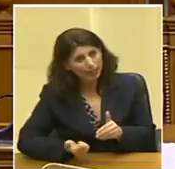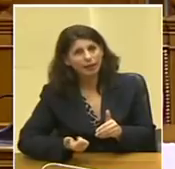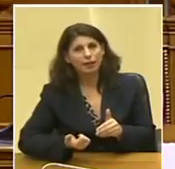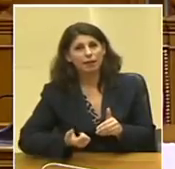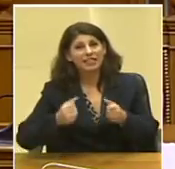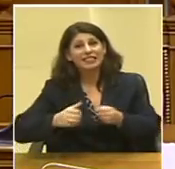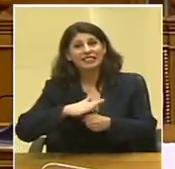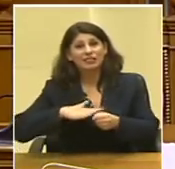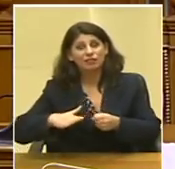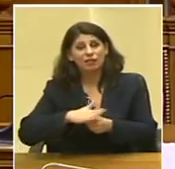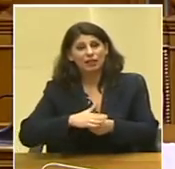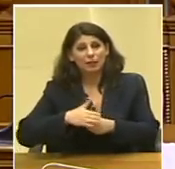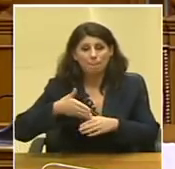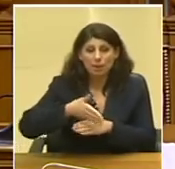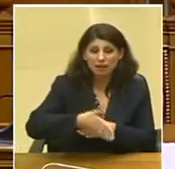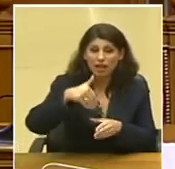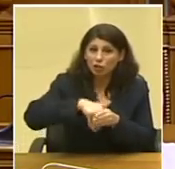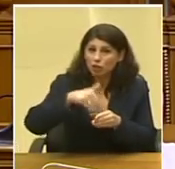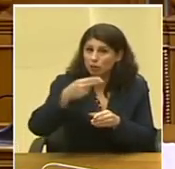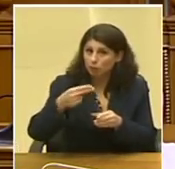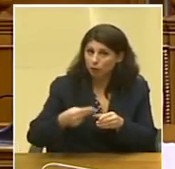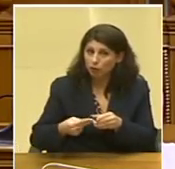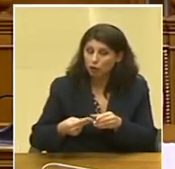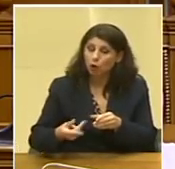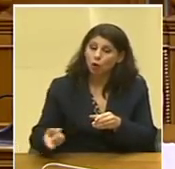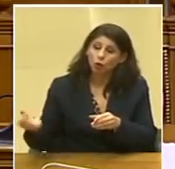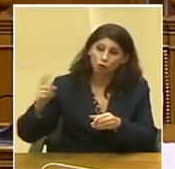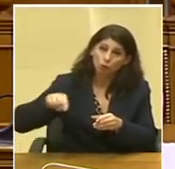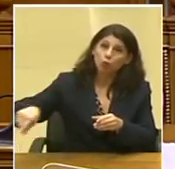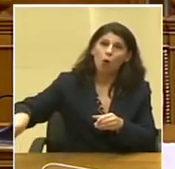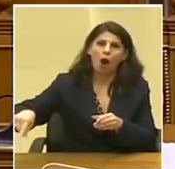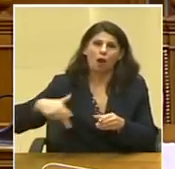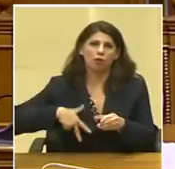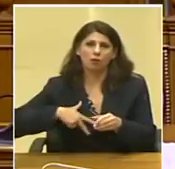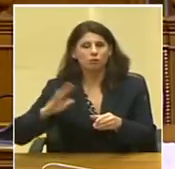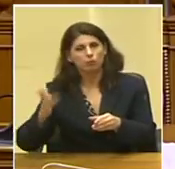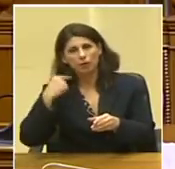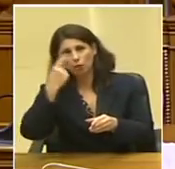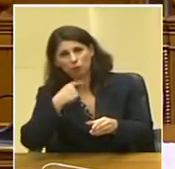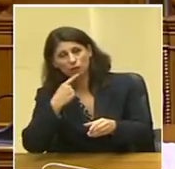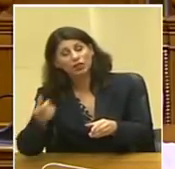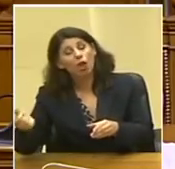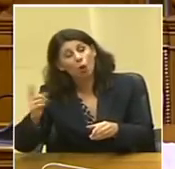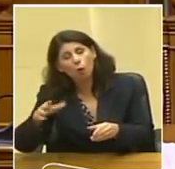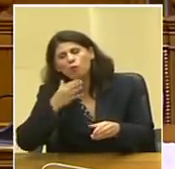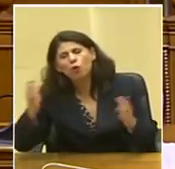τη βάση για παρέμβαση στις εσωτερικές υποθέσεις του άλλου μέρους σε οποιαδήποτε μορφή και για οποιοδήποτε